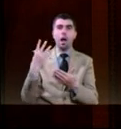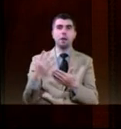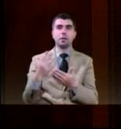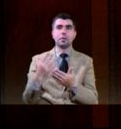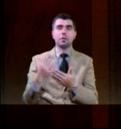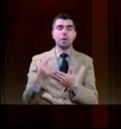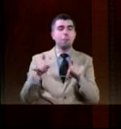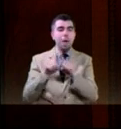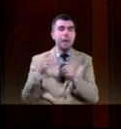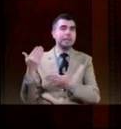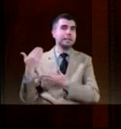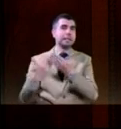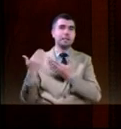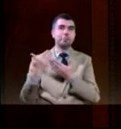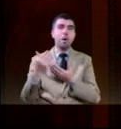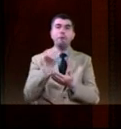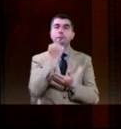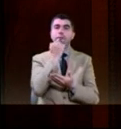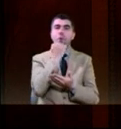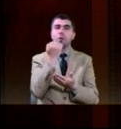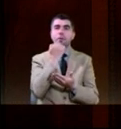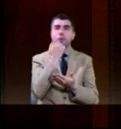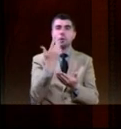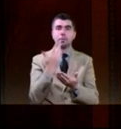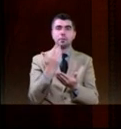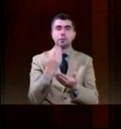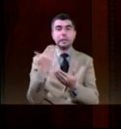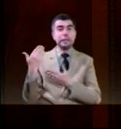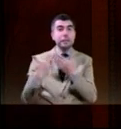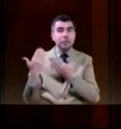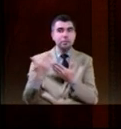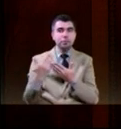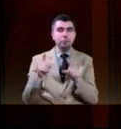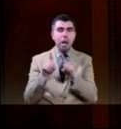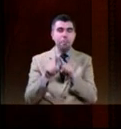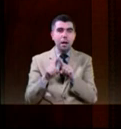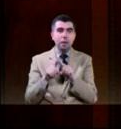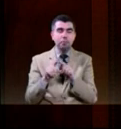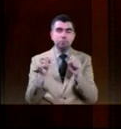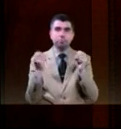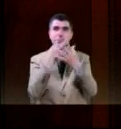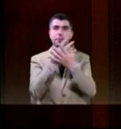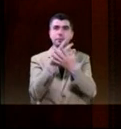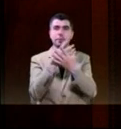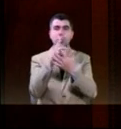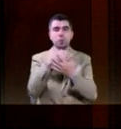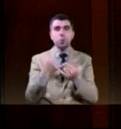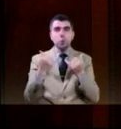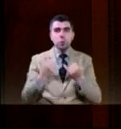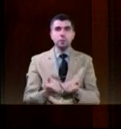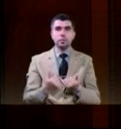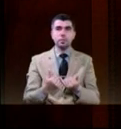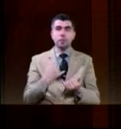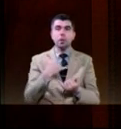بسبب قرارات درناها النهار اللي كانت الوفره، ما انتبهناش هاي باللي راه جاي المشكل،